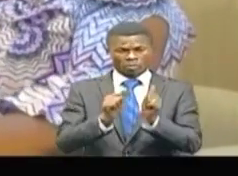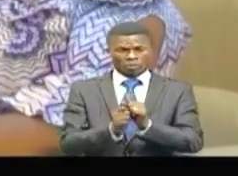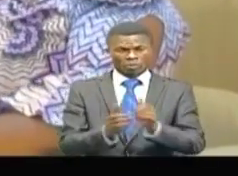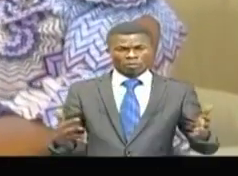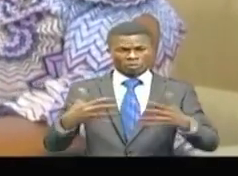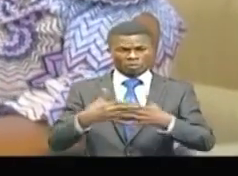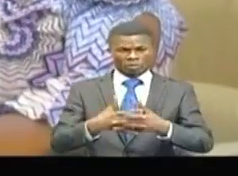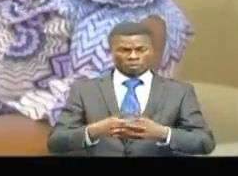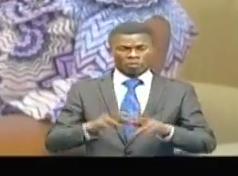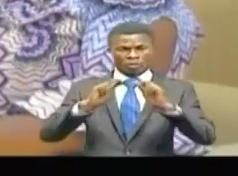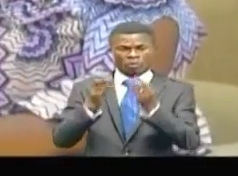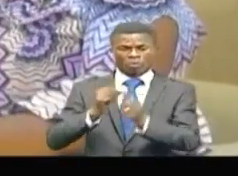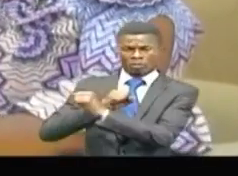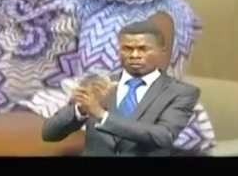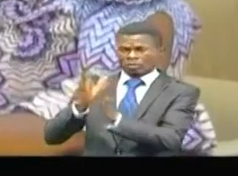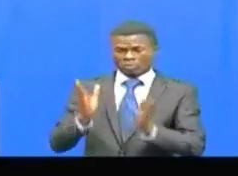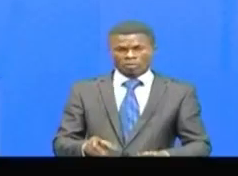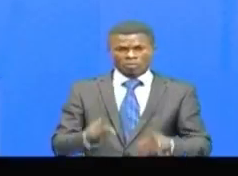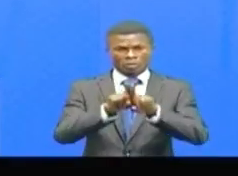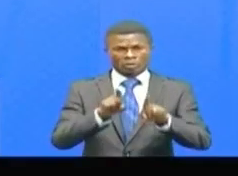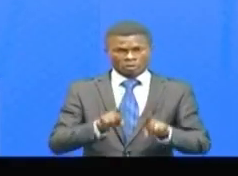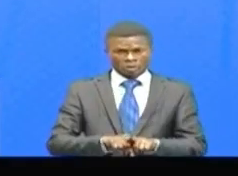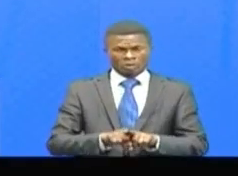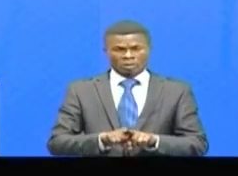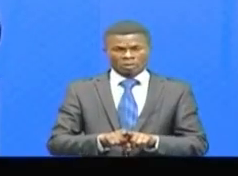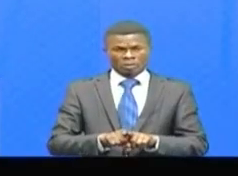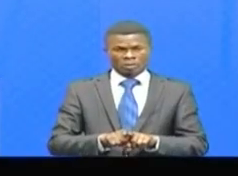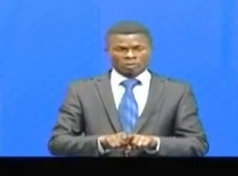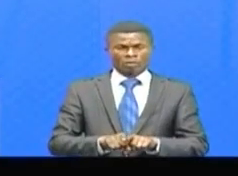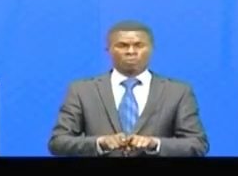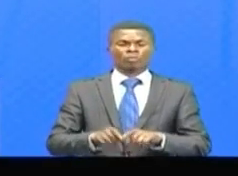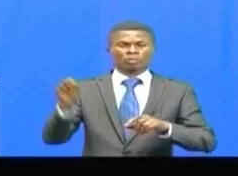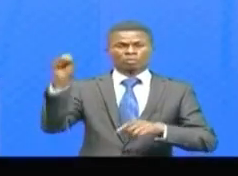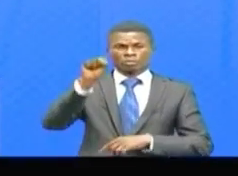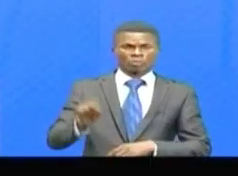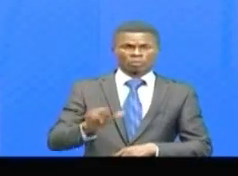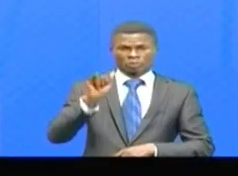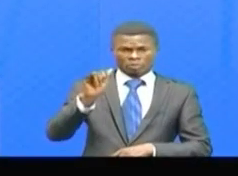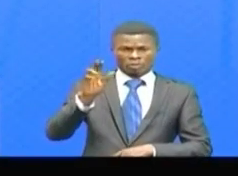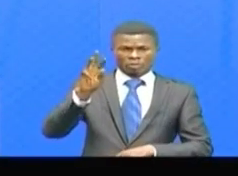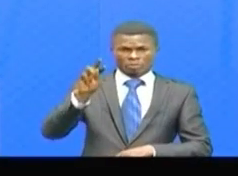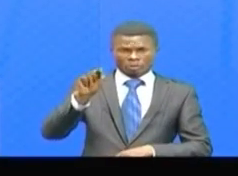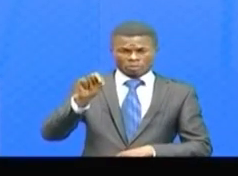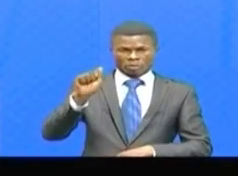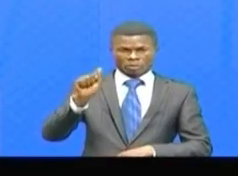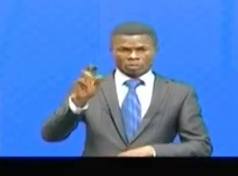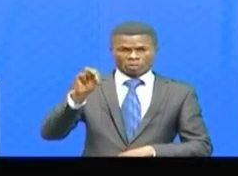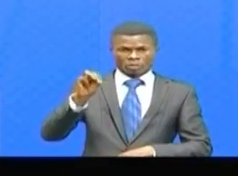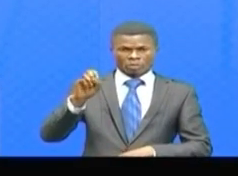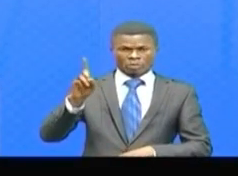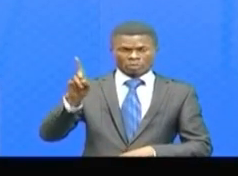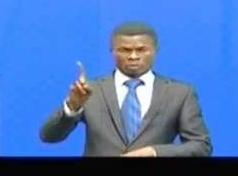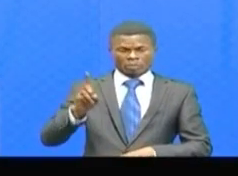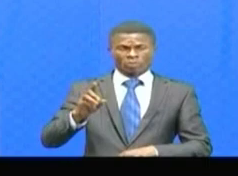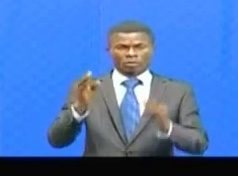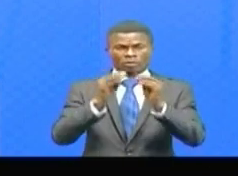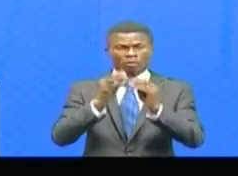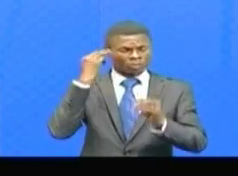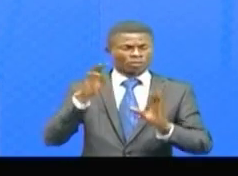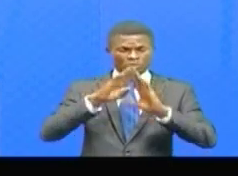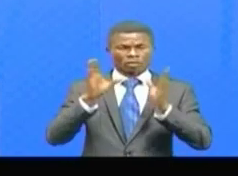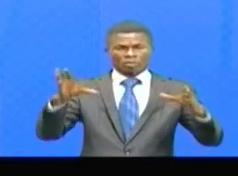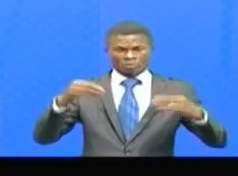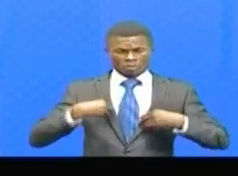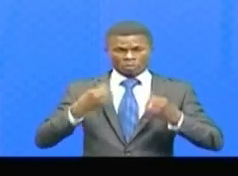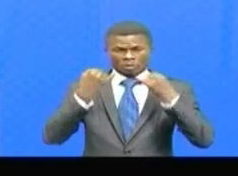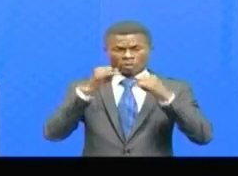avec les syndicats, y compris le SINAMED. Le Conseil des ministres a pris acte de cette note